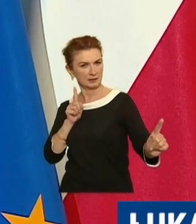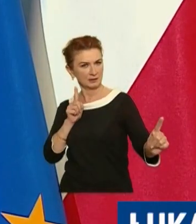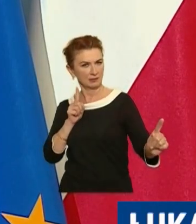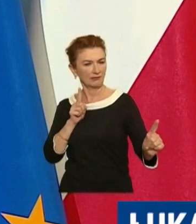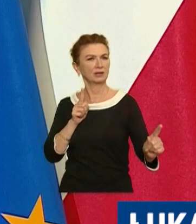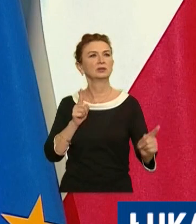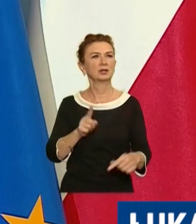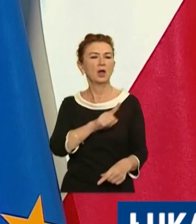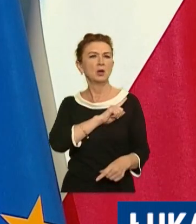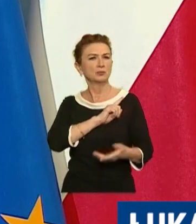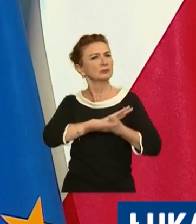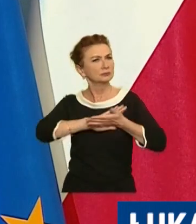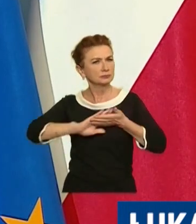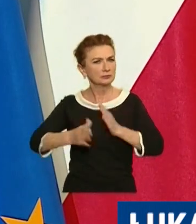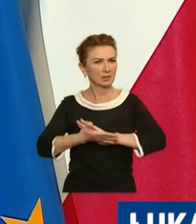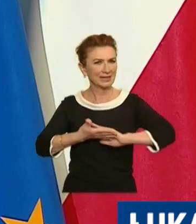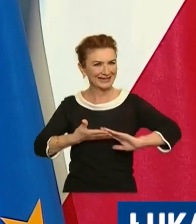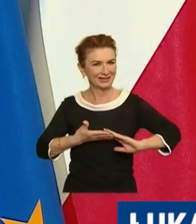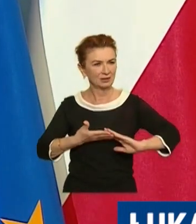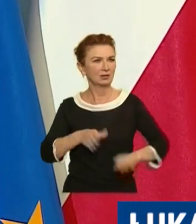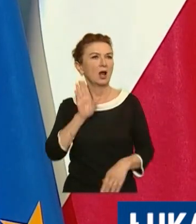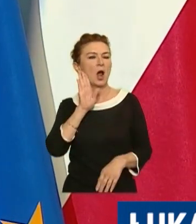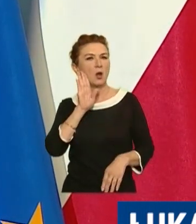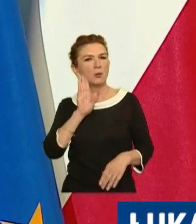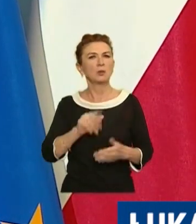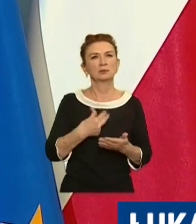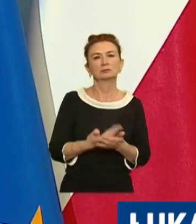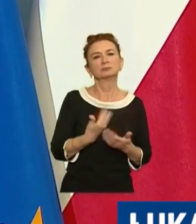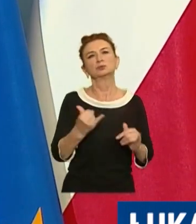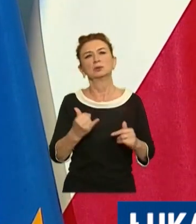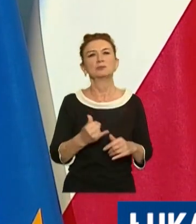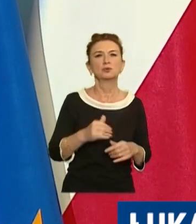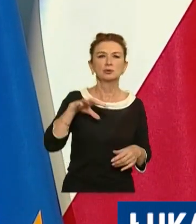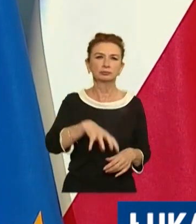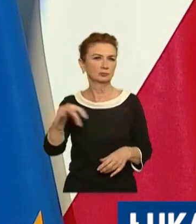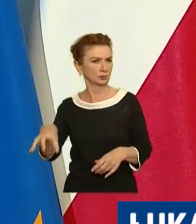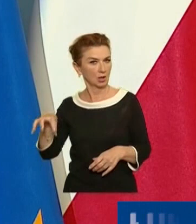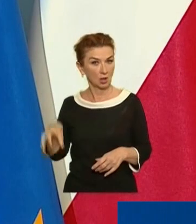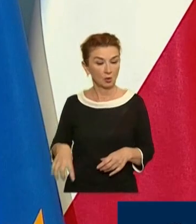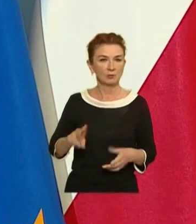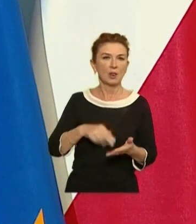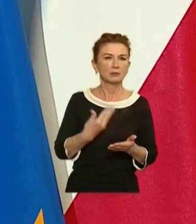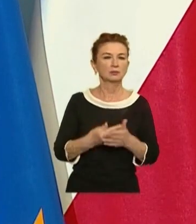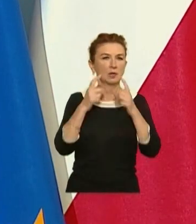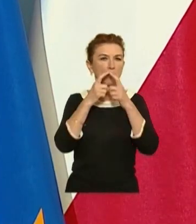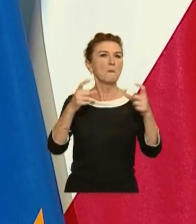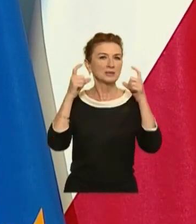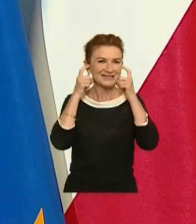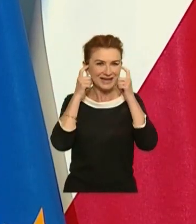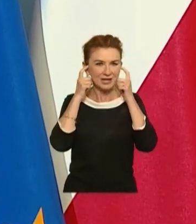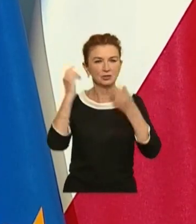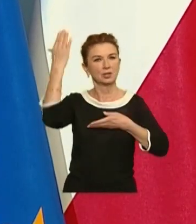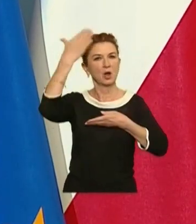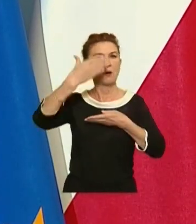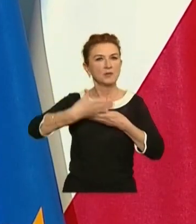społeczne, utrzymywanie reżimu sanitarnego, tak jak w poszczególnych sektorach, na przykład maseczki czy